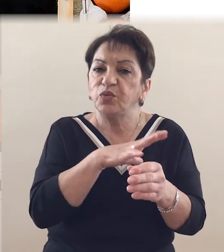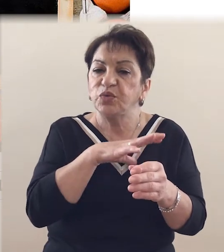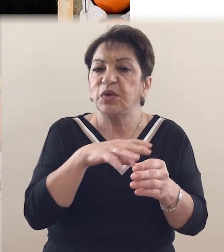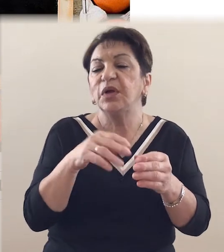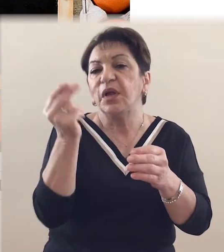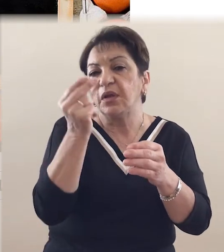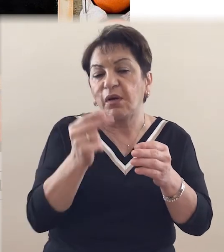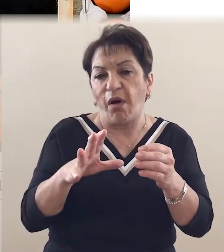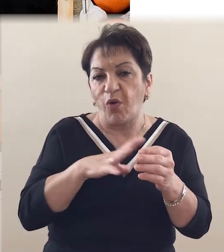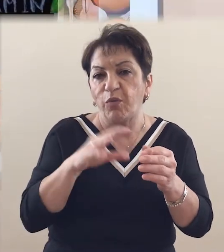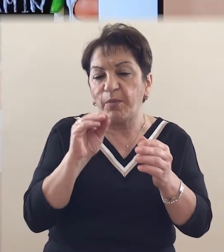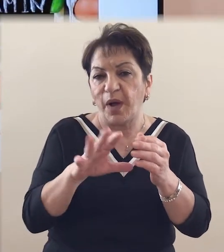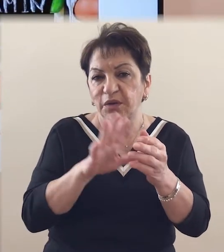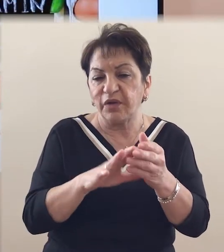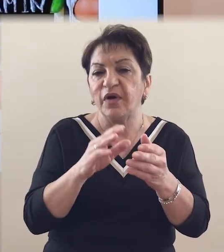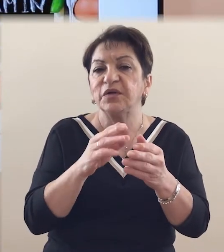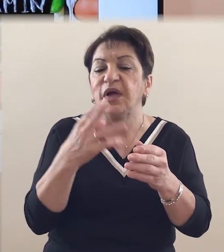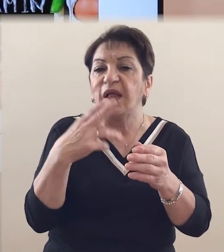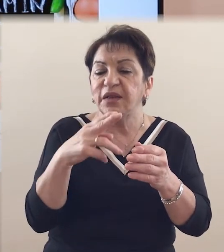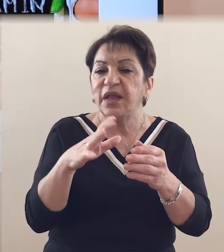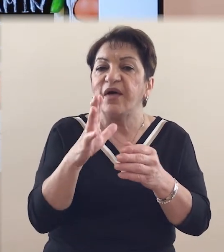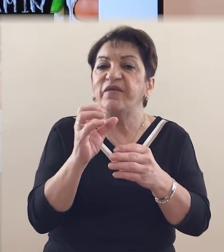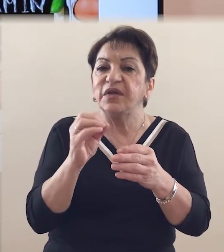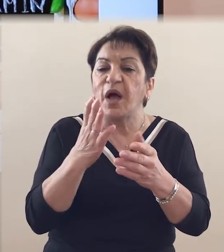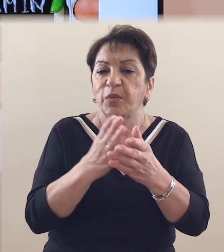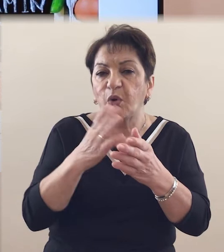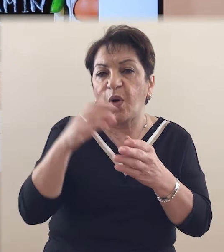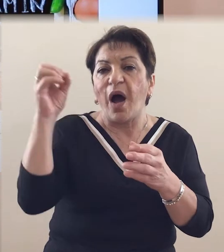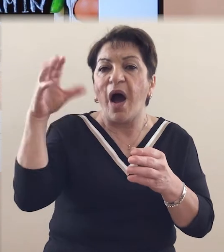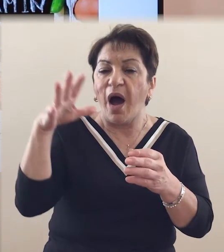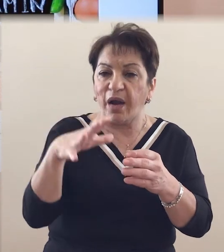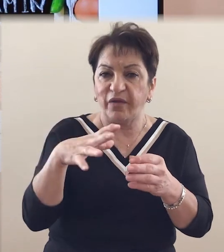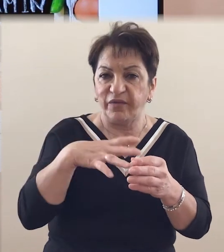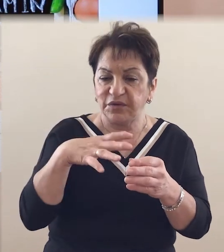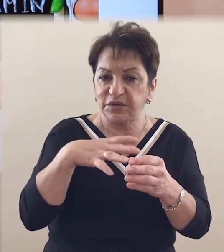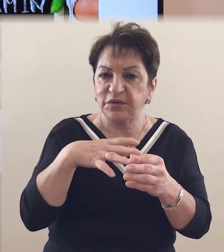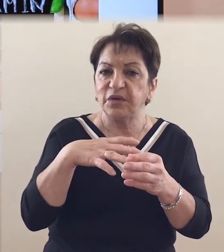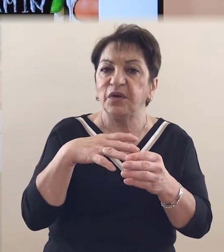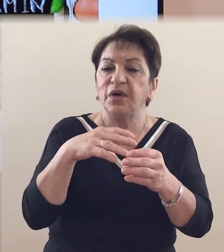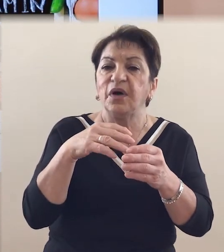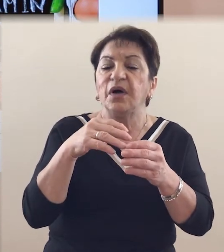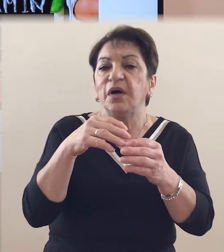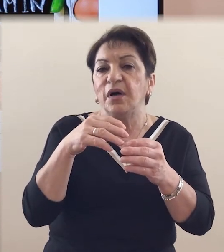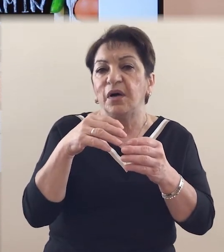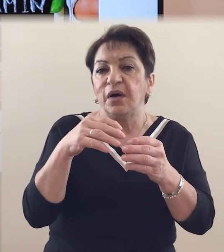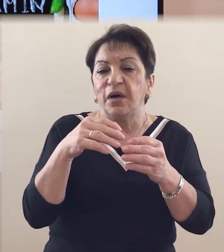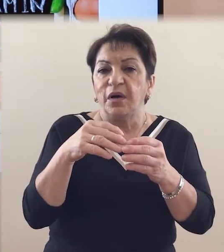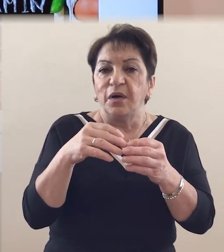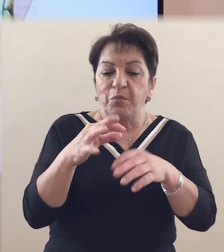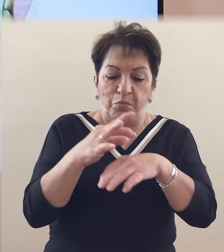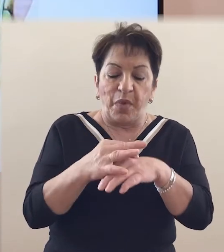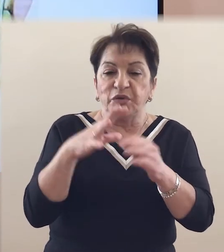նկարում։ Ինչպես նաև D վիտամին կարող է առաջանալ արևի ուլտրամանուշակագույն ճառագայթների ազդեցությամբ